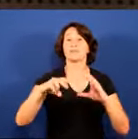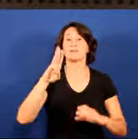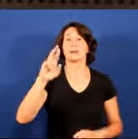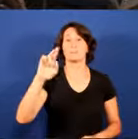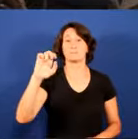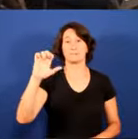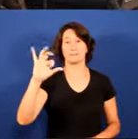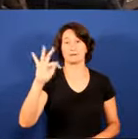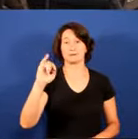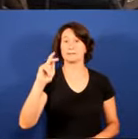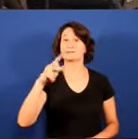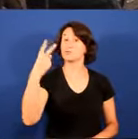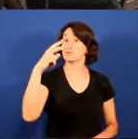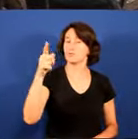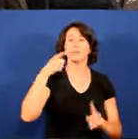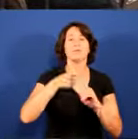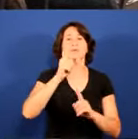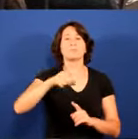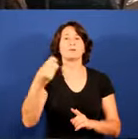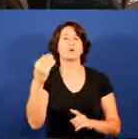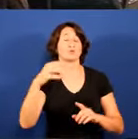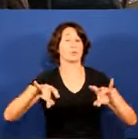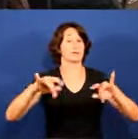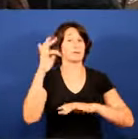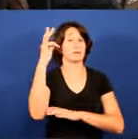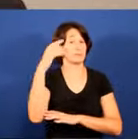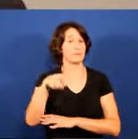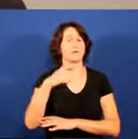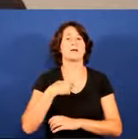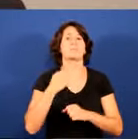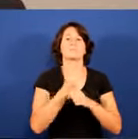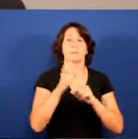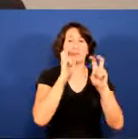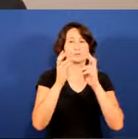Aburtorekin batera agertu eta Prestik 12 azoka aurkeztu du. Bilbon